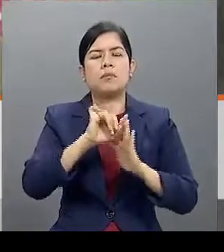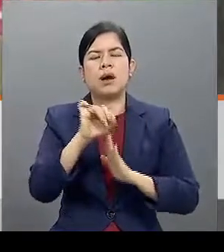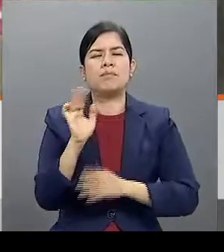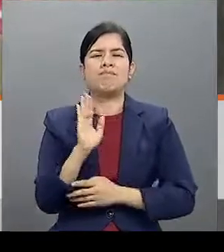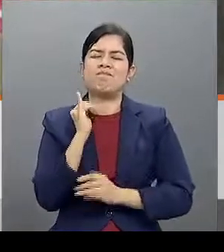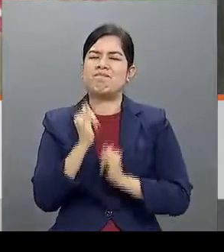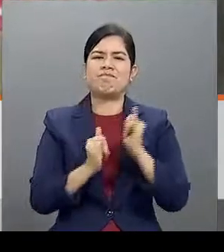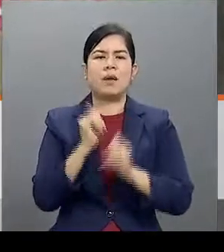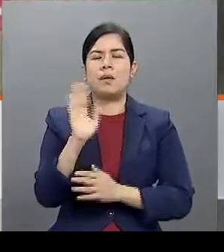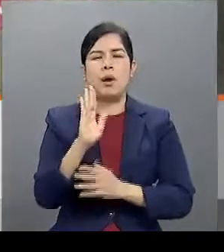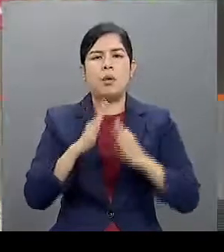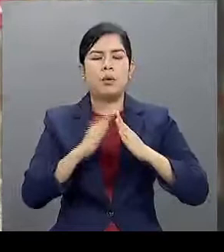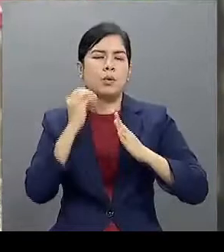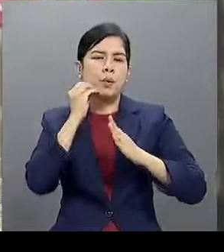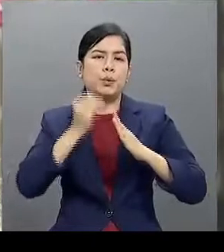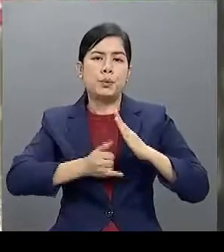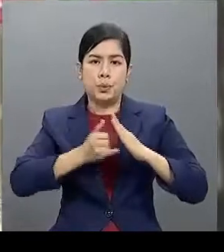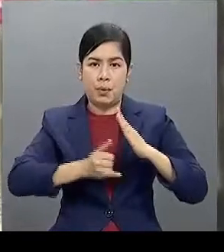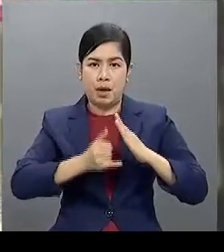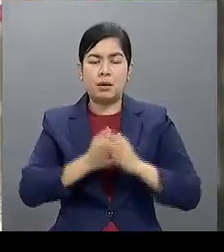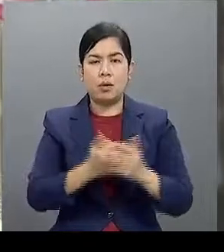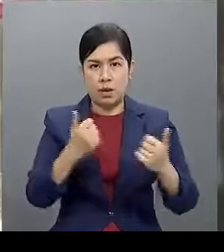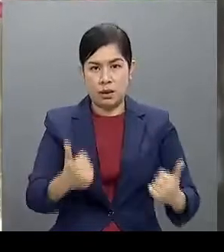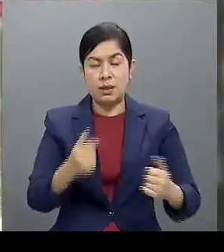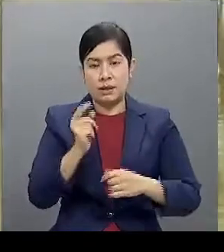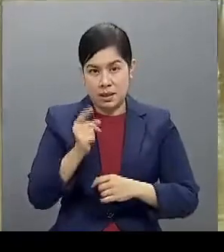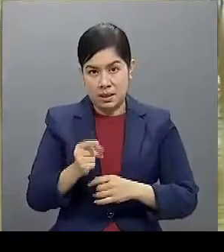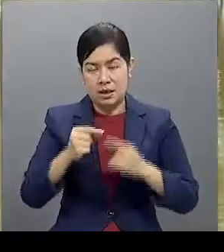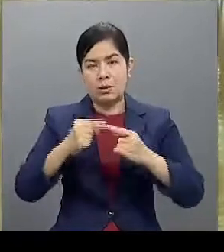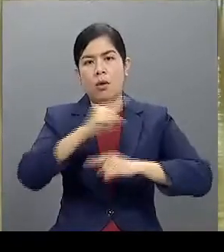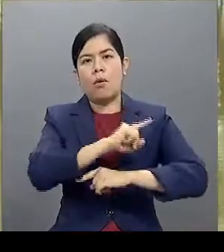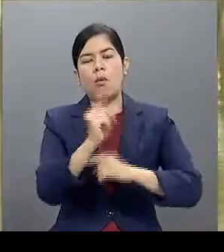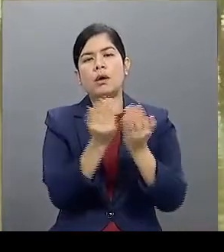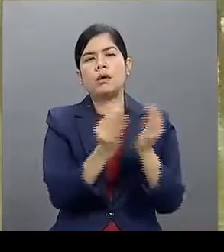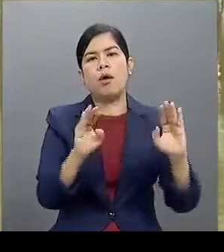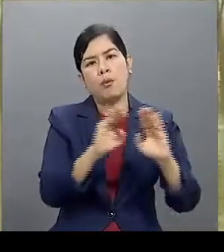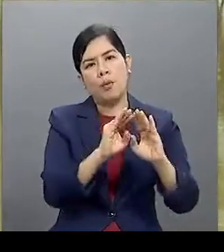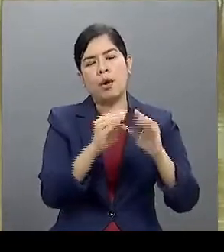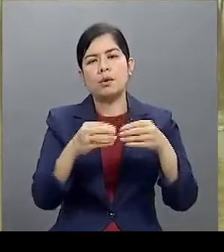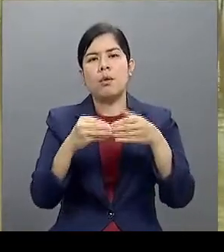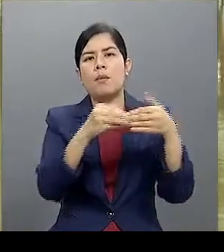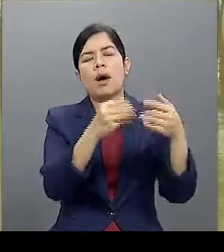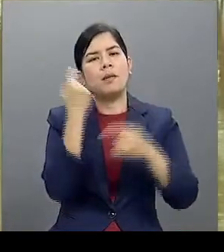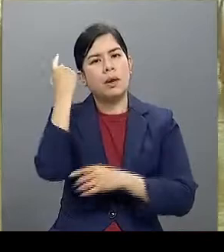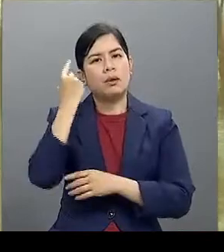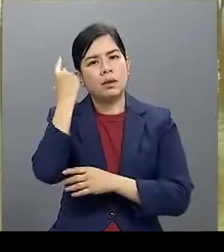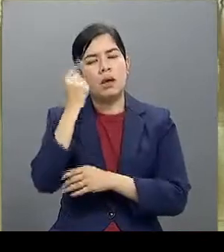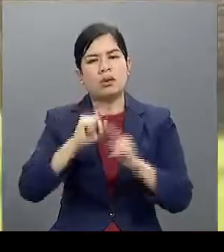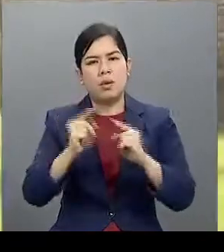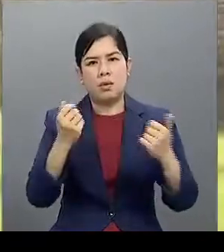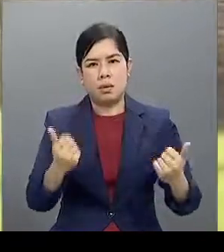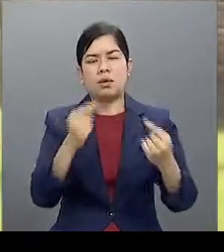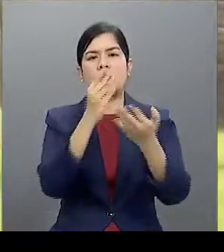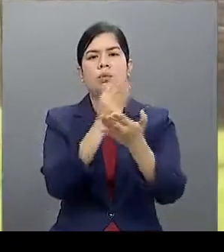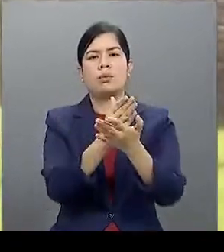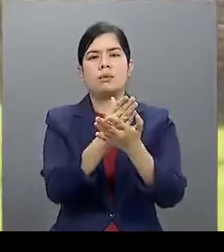ครัวที่ปกติต้องเดินทางท่องเที่ยวแต่ก็ต้องงดนะครับเพราะการระบาดของโควิด-19 ขณะที่ยอดผู้ติดเชื้อโ